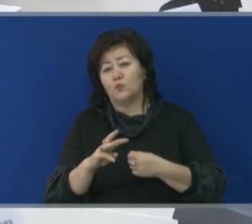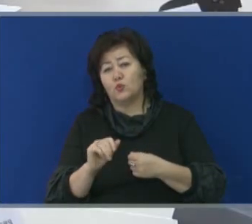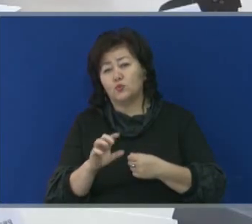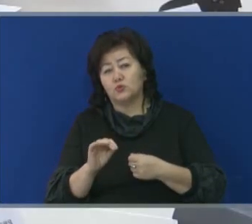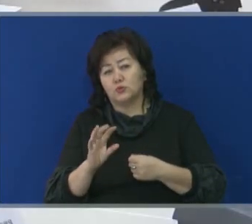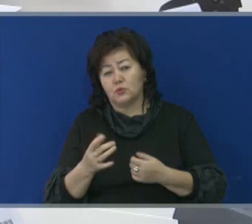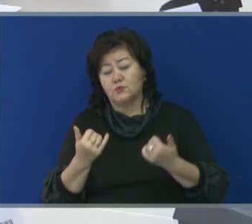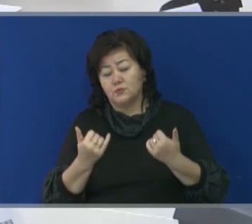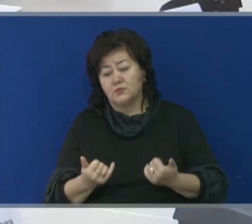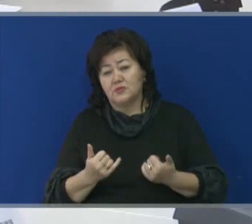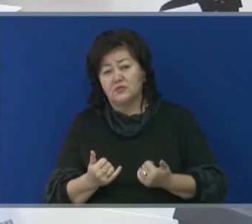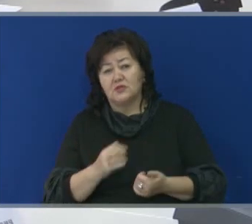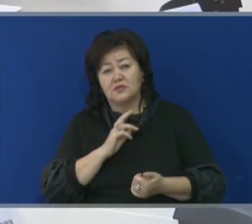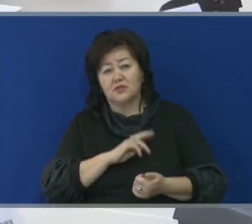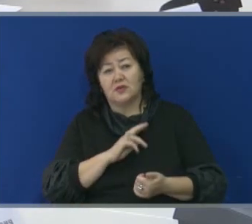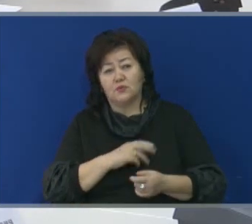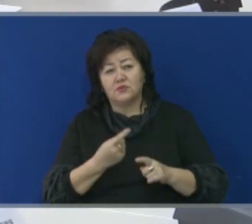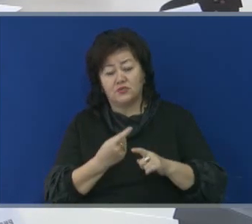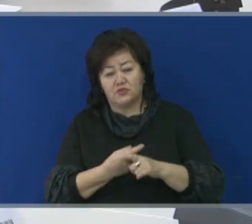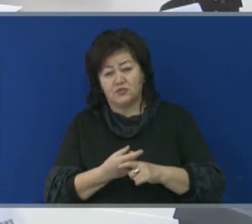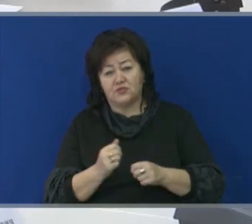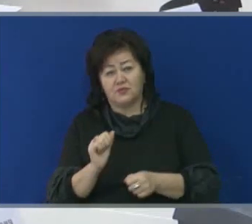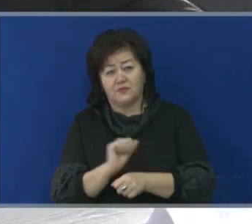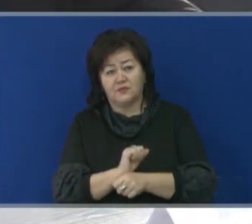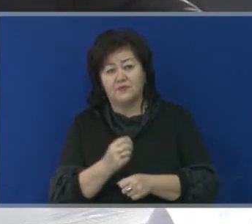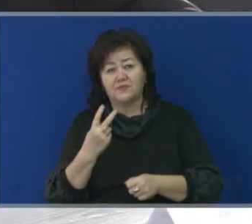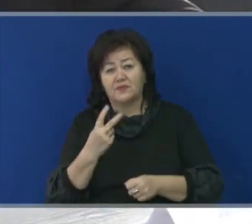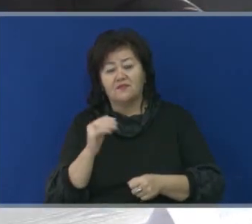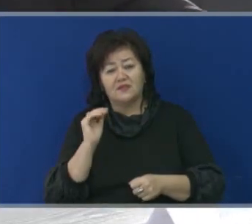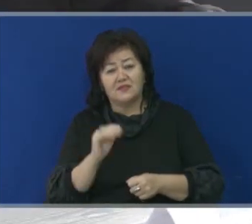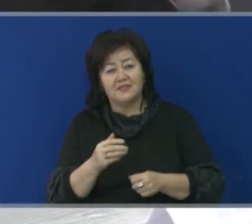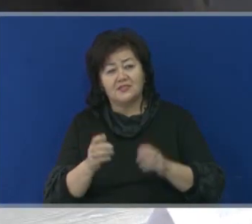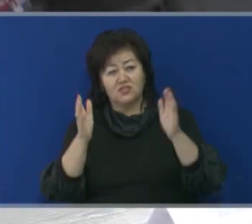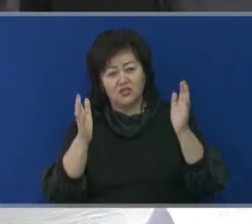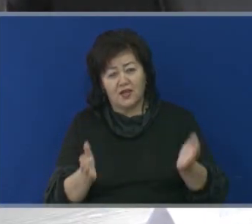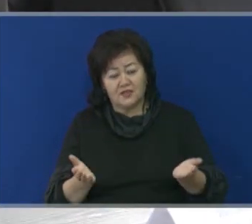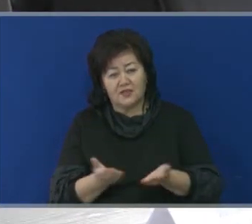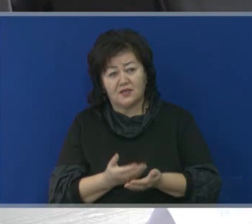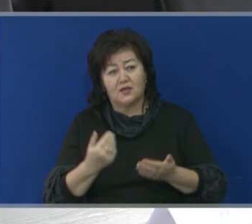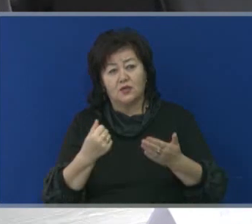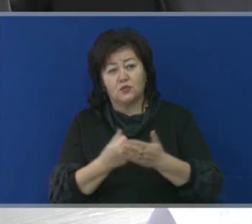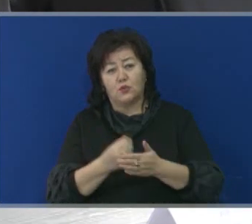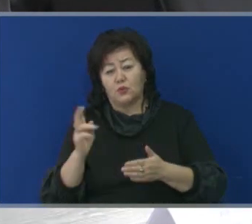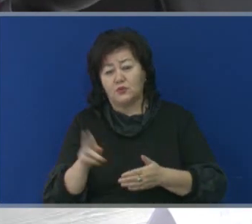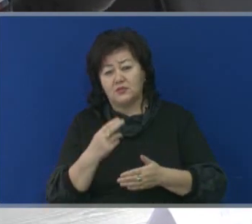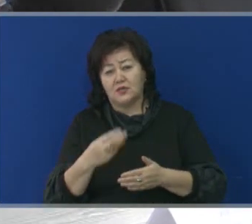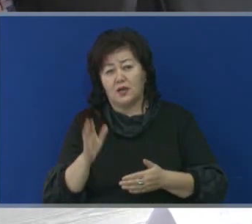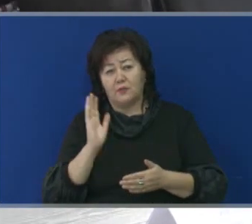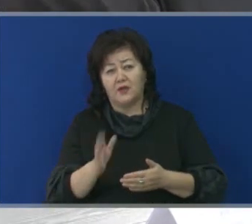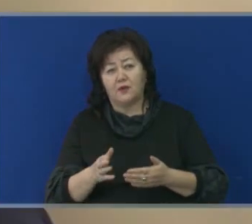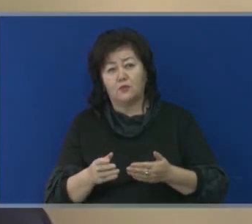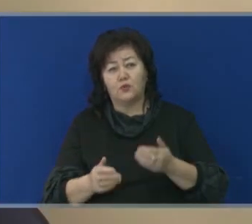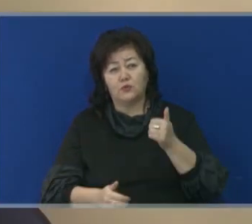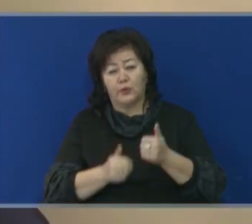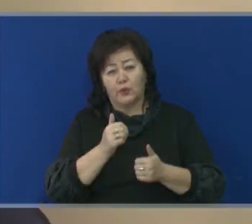отсутствуют технические средства. Всего по городу требуется 2000 контейнеров, а до декабря будет объявлен конкурс на получение 500